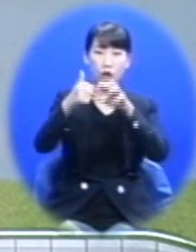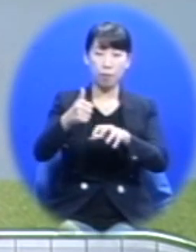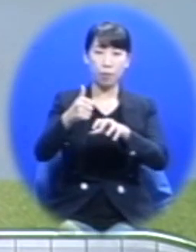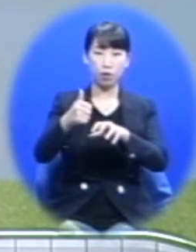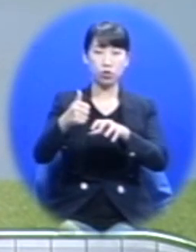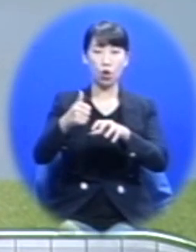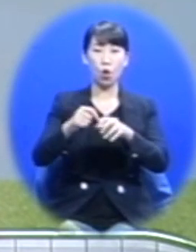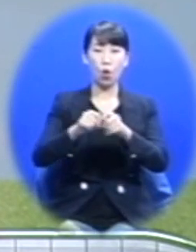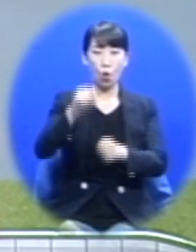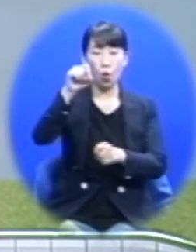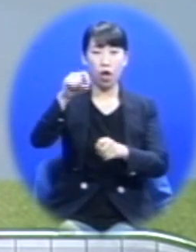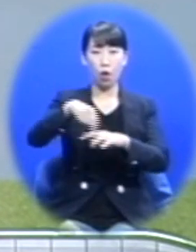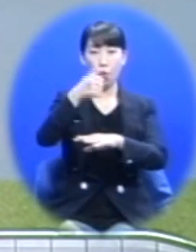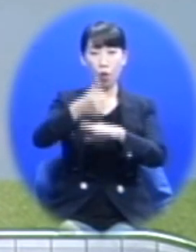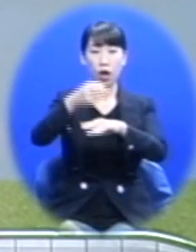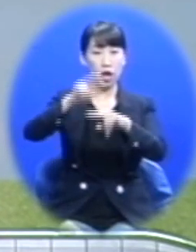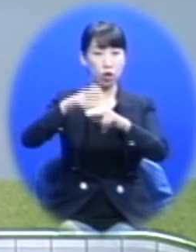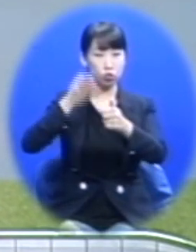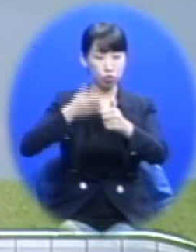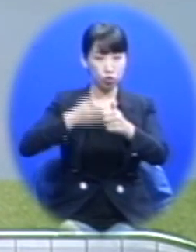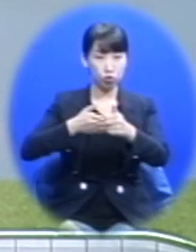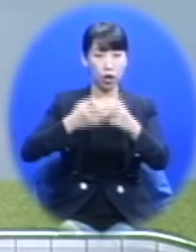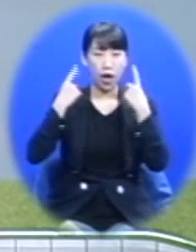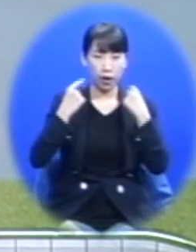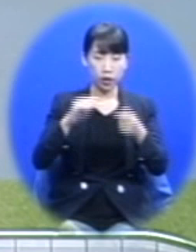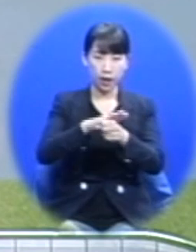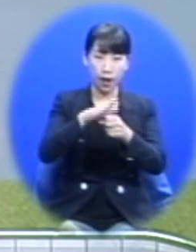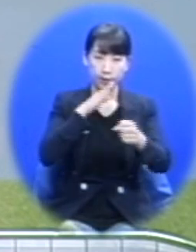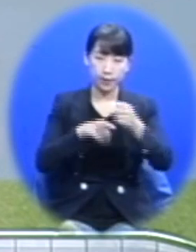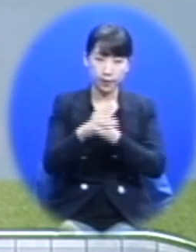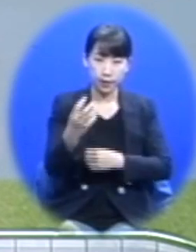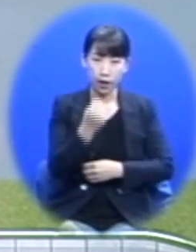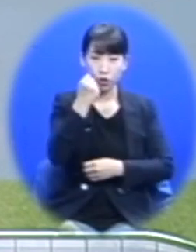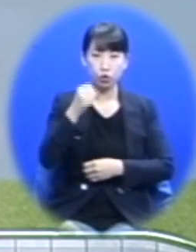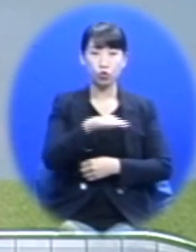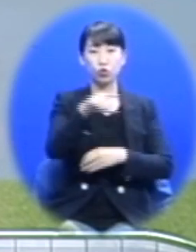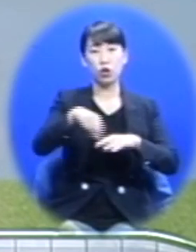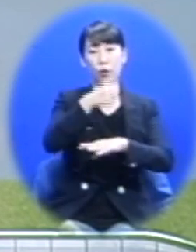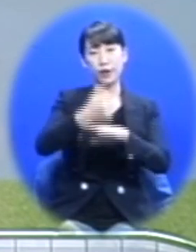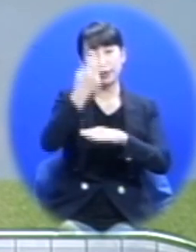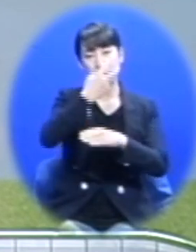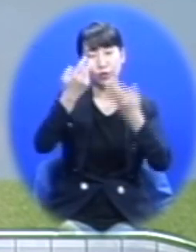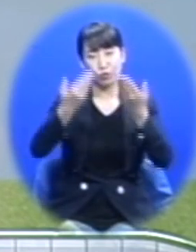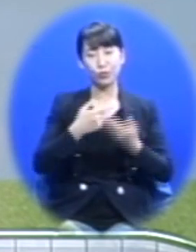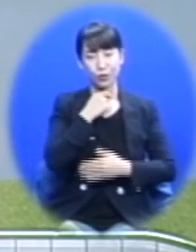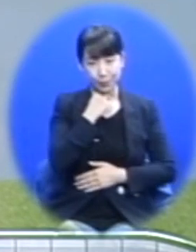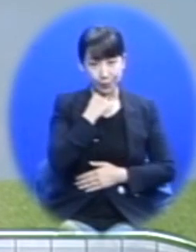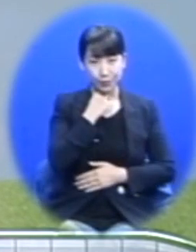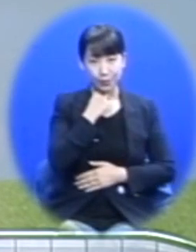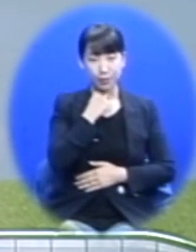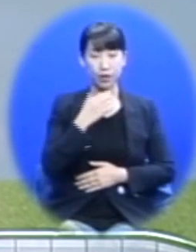오래도록 왕위에 앉아있게 하시고 주님의 한결같은 사랑과 진리로 우리 왕을 지켜주시기를 원합니다.